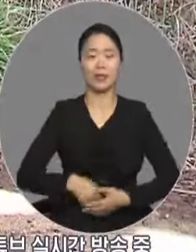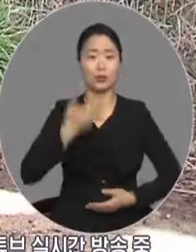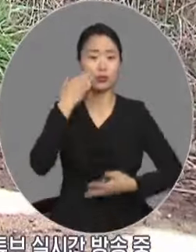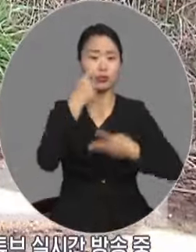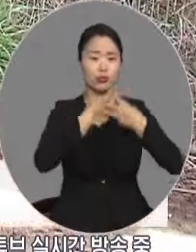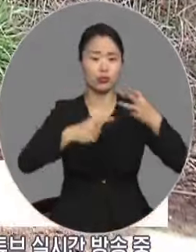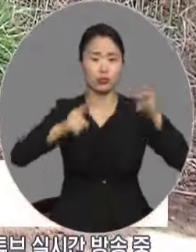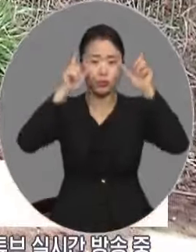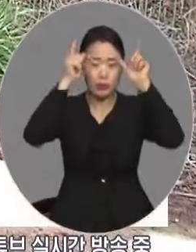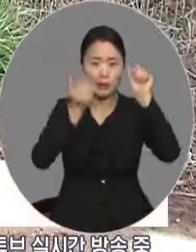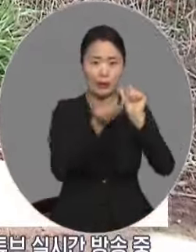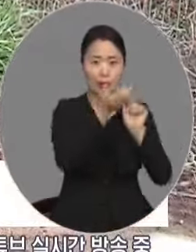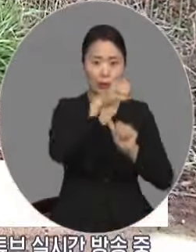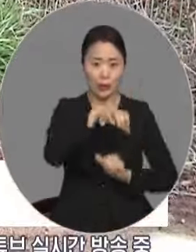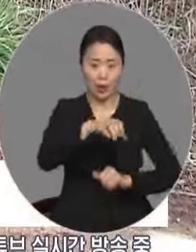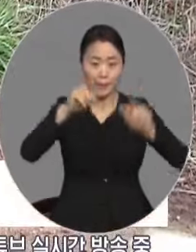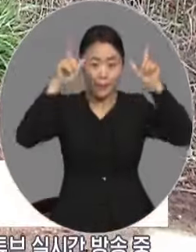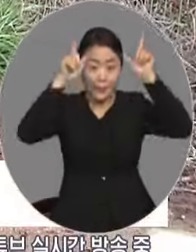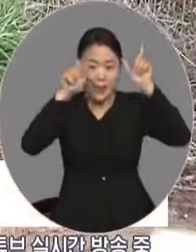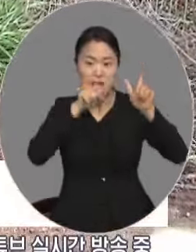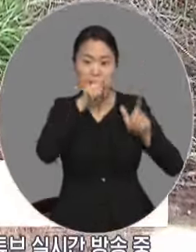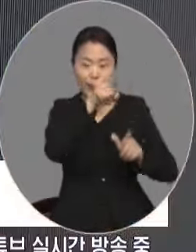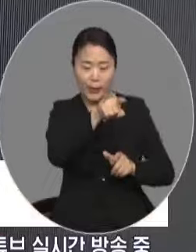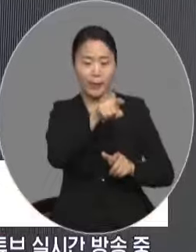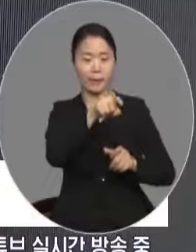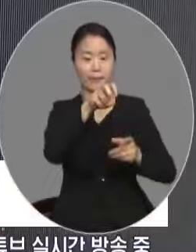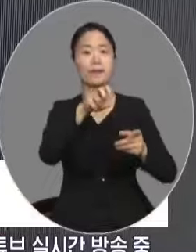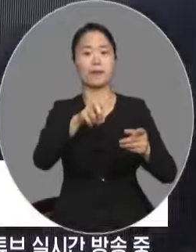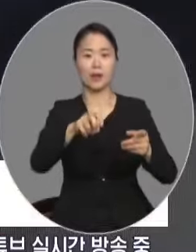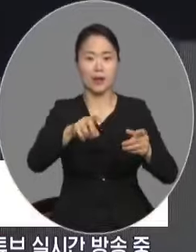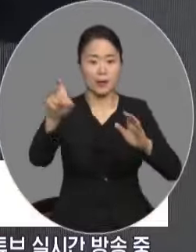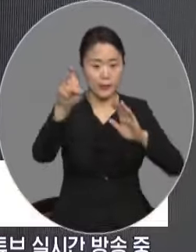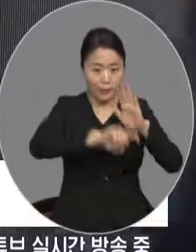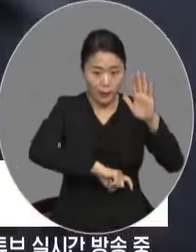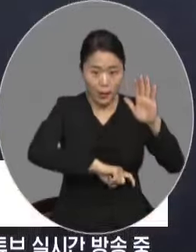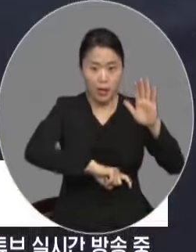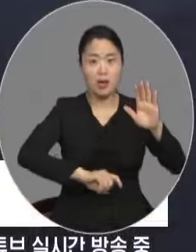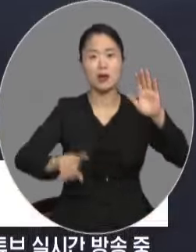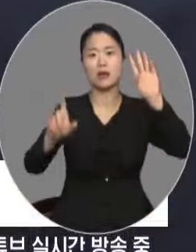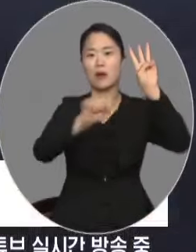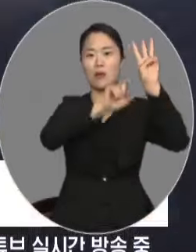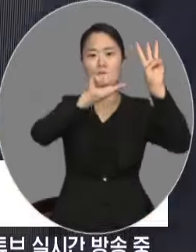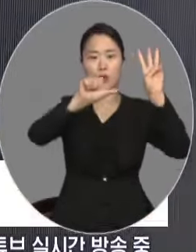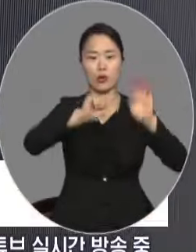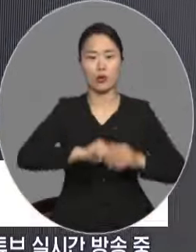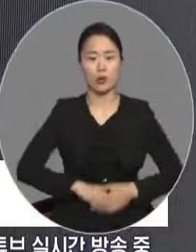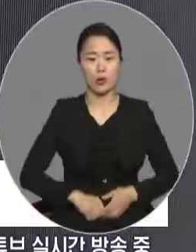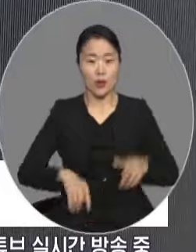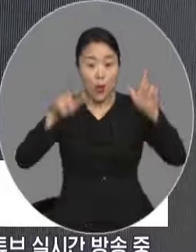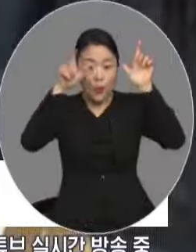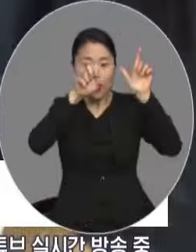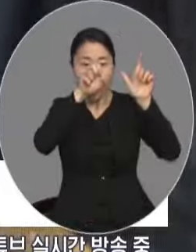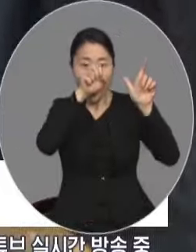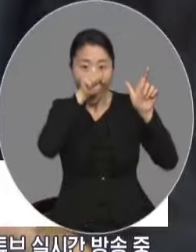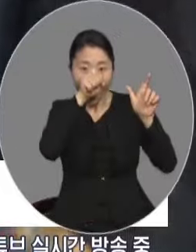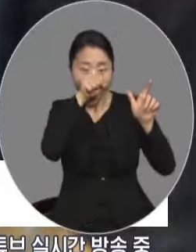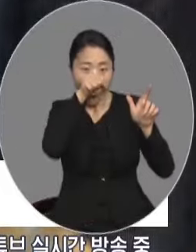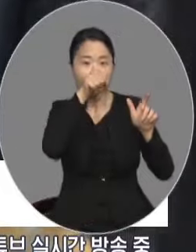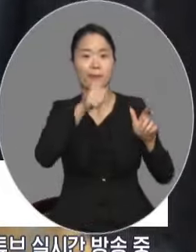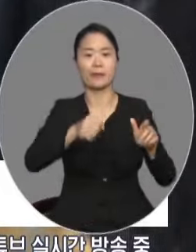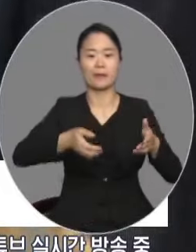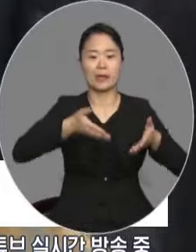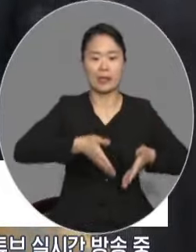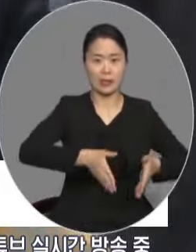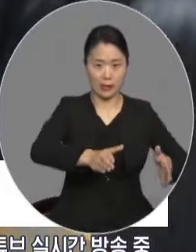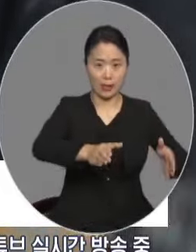울주군의 한 농가에서 한우 씨 수소 정액 샘플이 사라진 건 지난달 5일. 품질 좋은 한우 생산을 위한